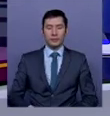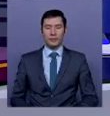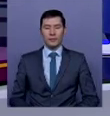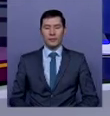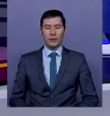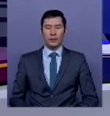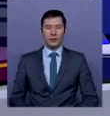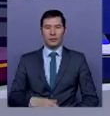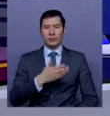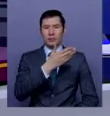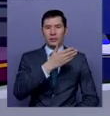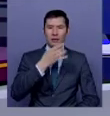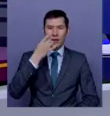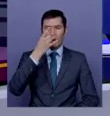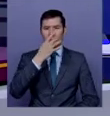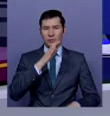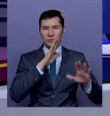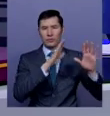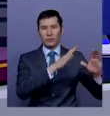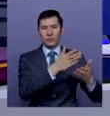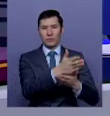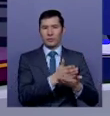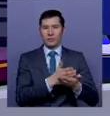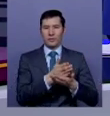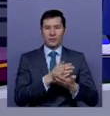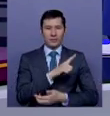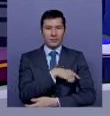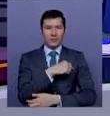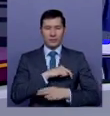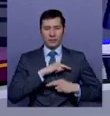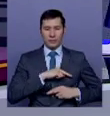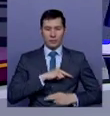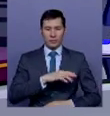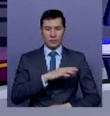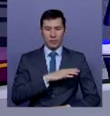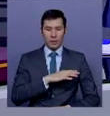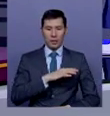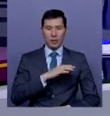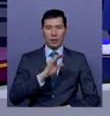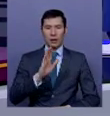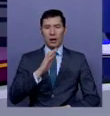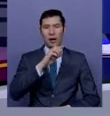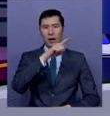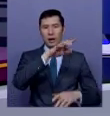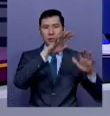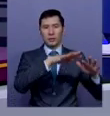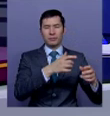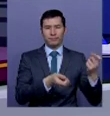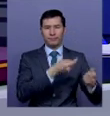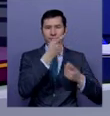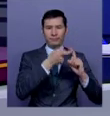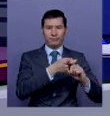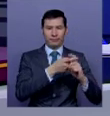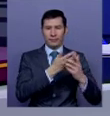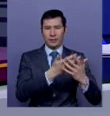Сіз көп жылдар бойы Африка елдерінде дәрігер болып жұмыс істегеніңіз білеміз. Ол жақта жалпы инфекция көп шығып жатады ғой.